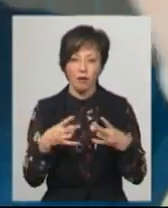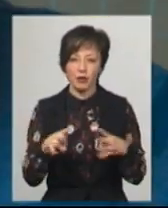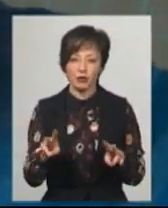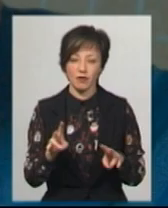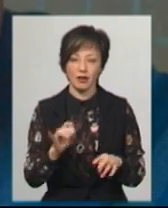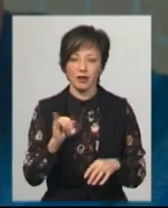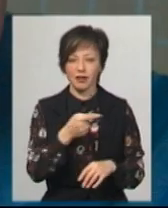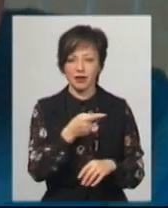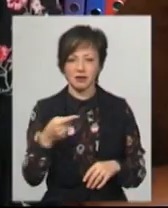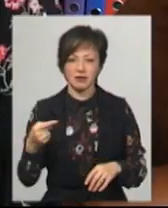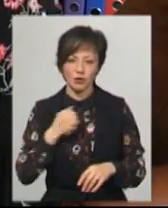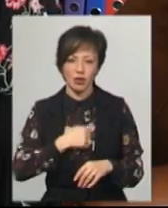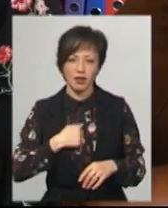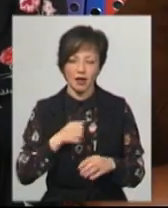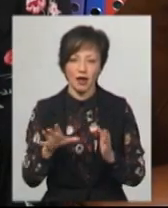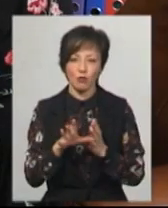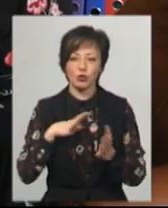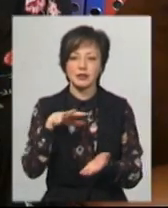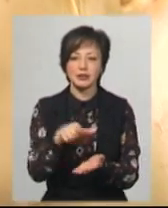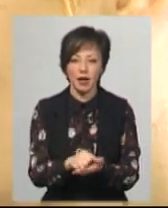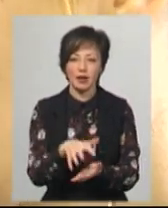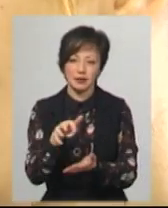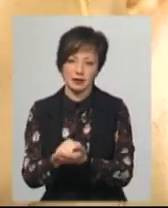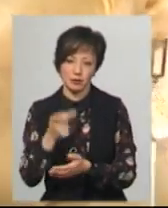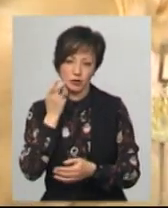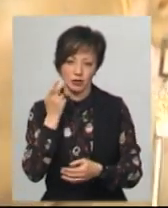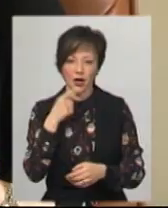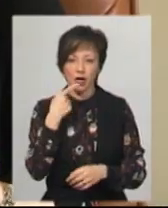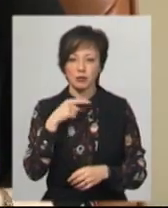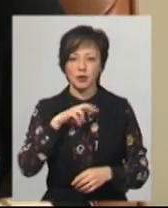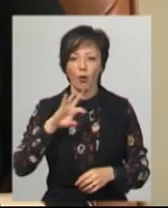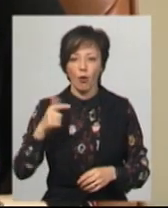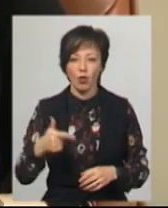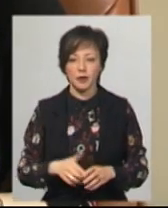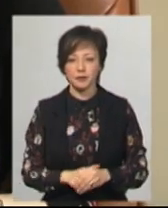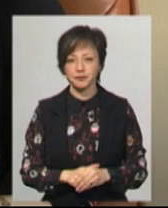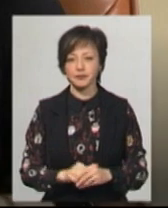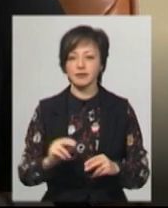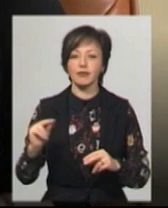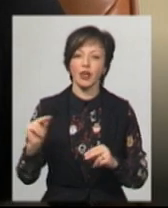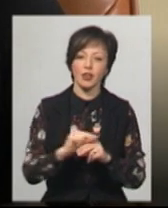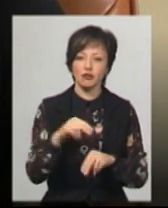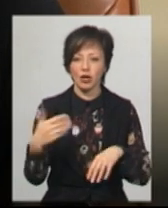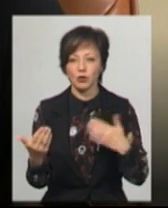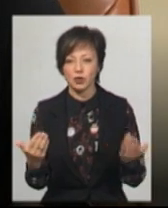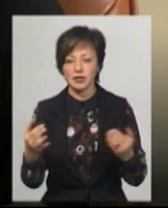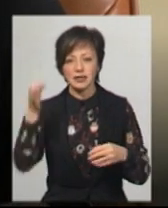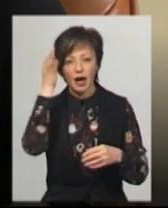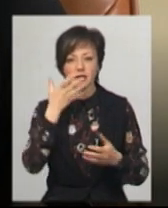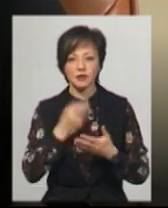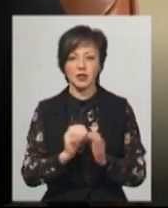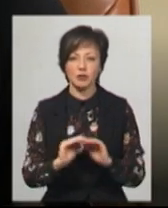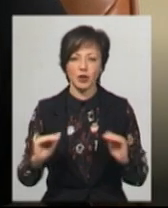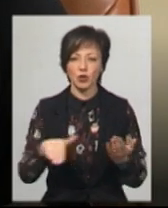і бути чимось зайнятим, говорить психологиня Альона Маримонська. навчайте один одного, згадуйте своє